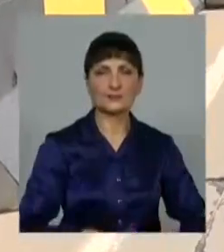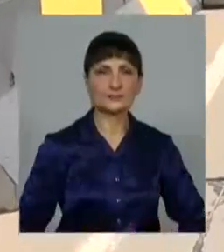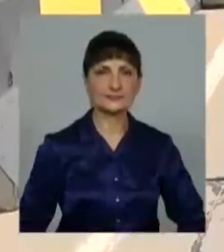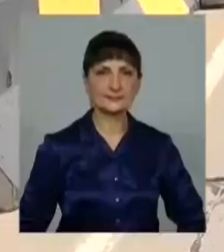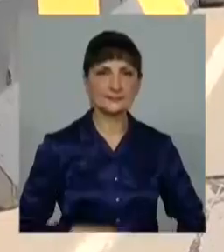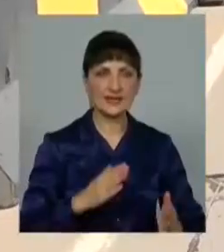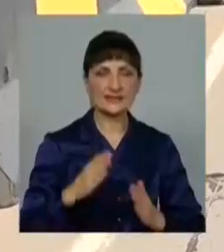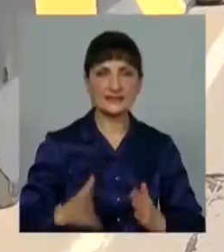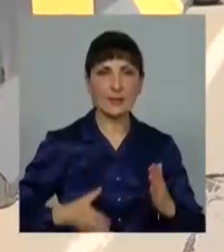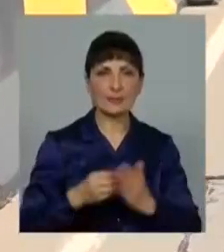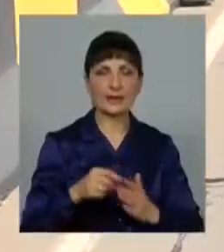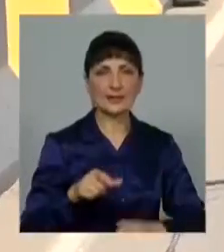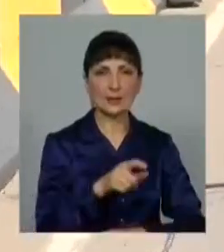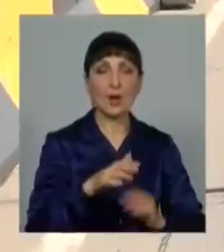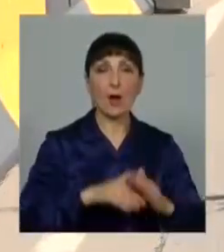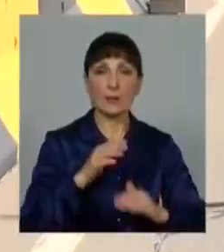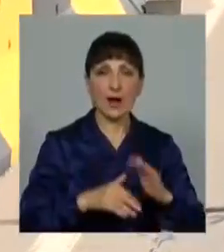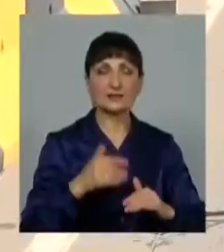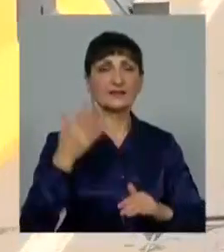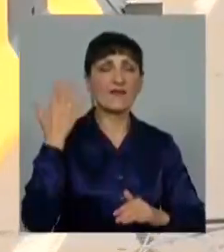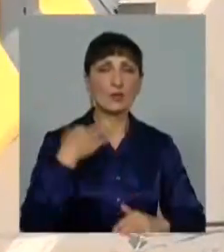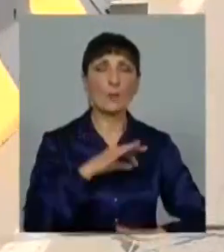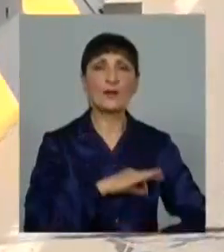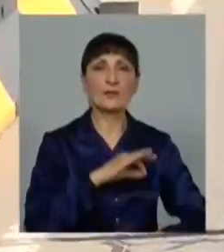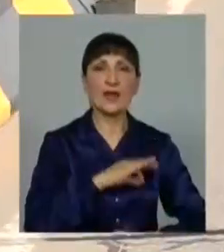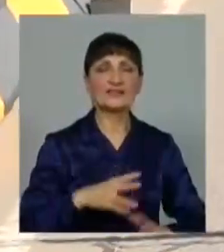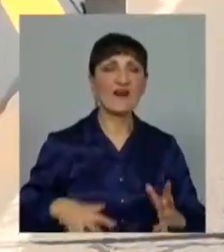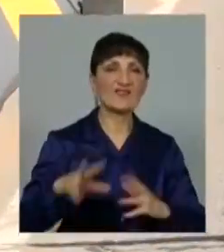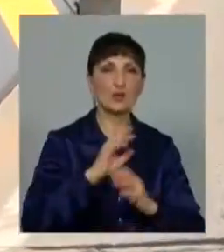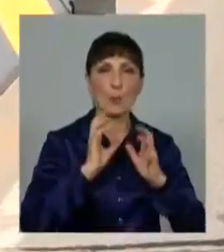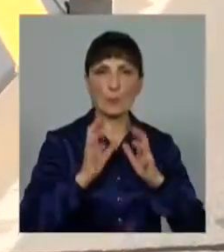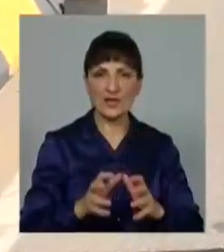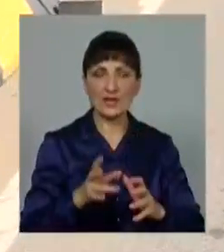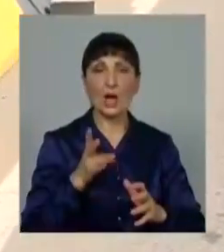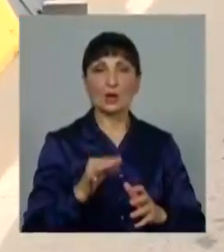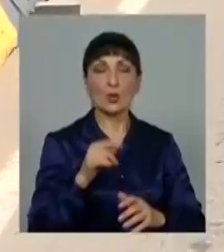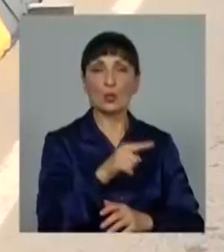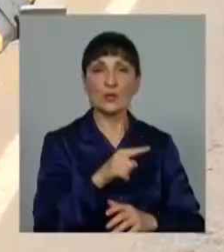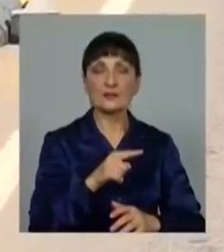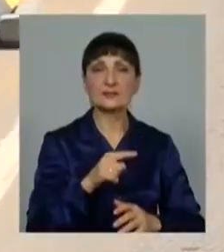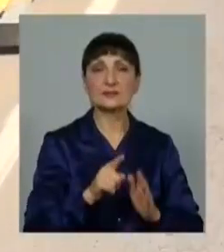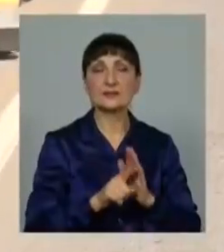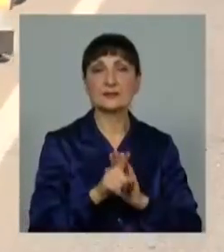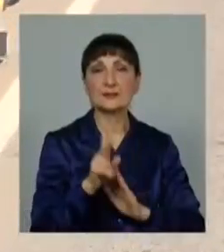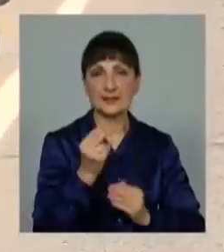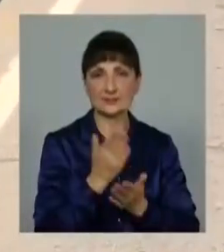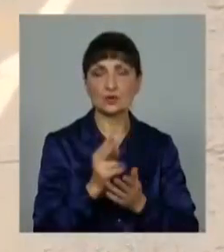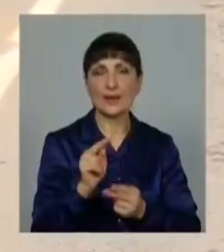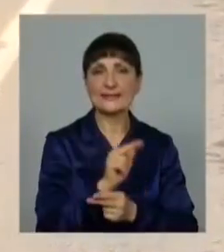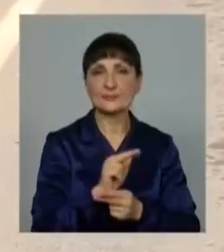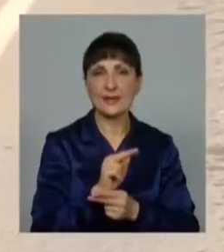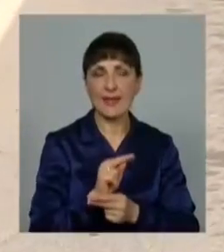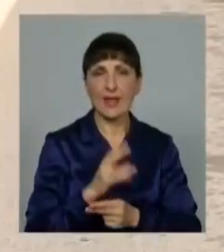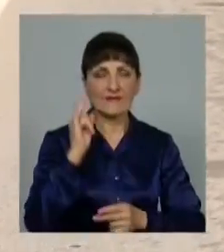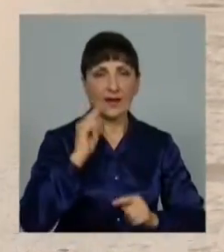платных автомагистралей – практика, которая давно и широко применяется во всем мире. Правда, в нее у нас ввели некоторые изменения. К примеру,